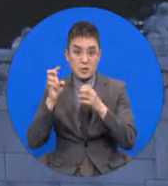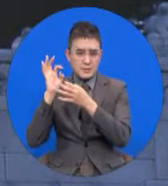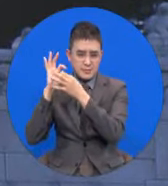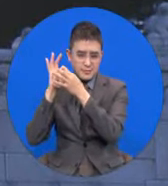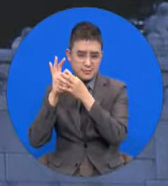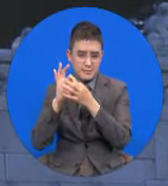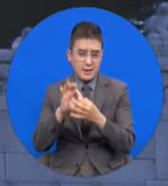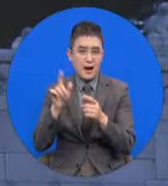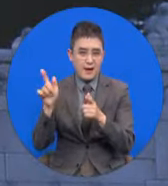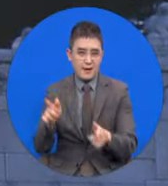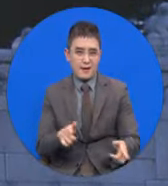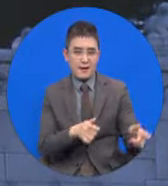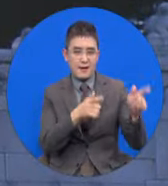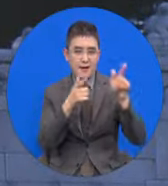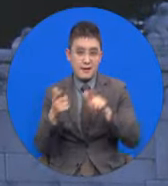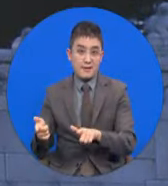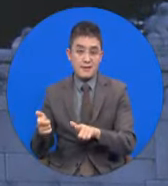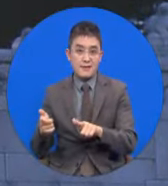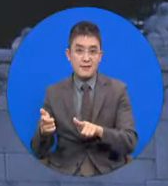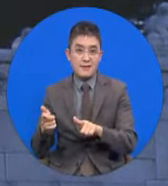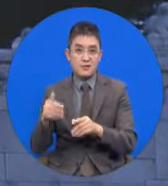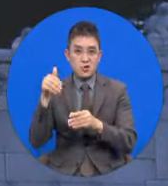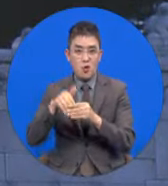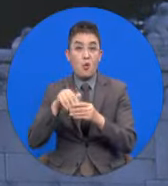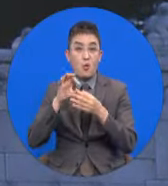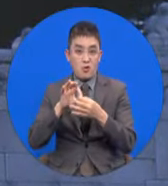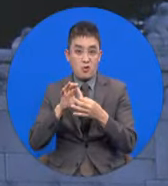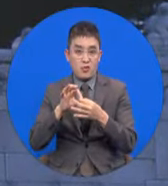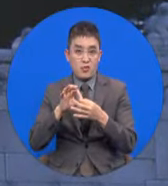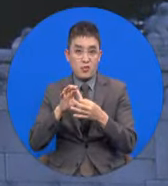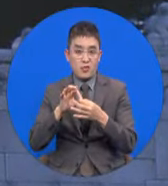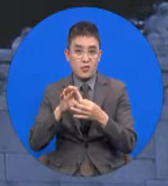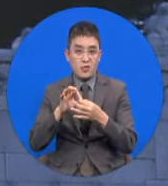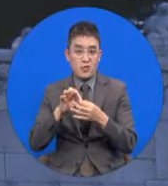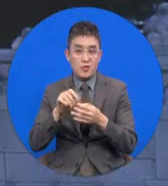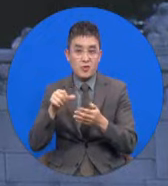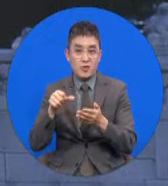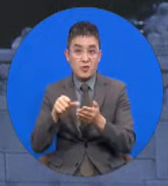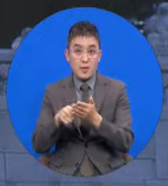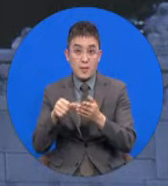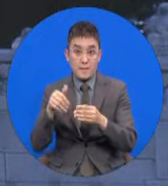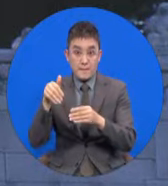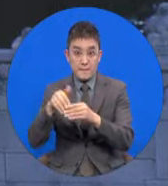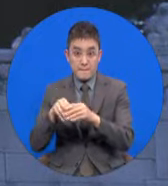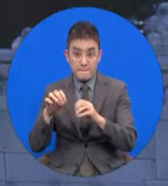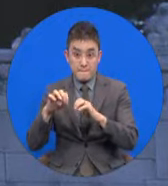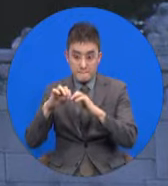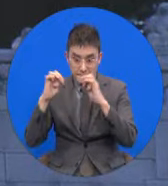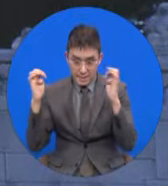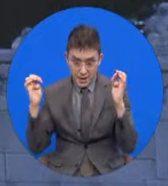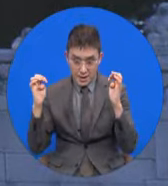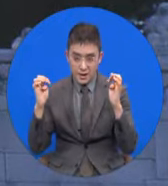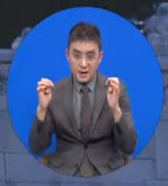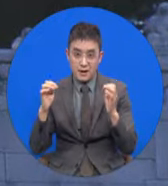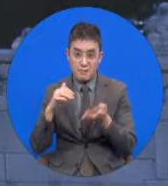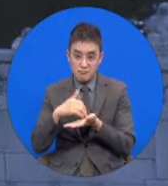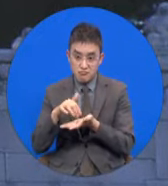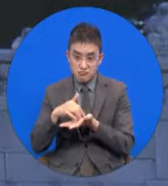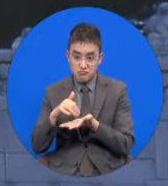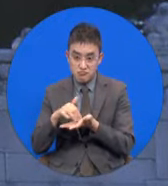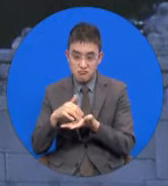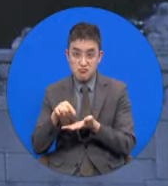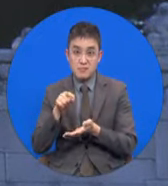방송들 이어지고요. 채널A 개표 방송은 4시 50분부터 시작되고요. 전국의 주요 격전지에